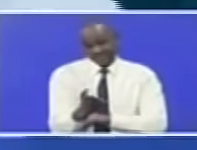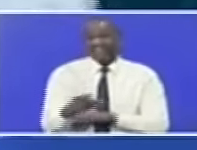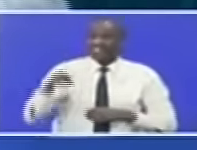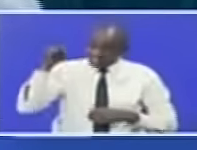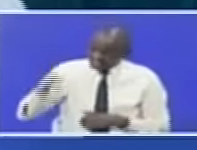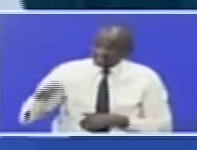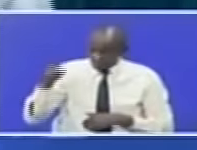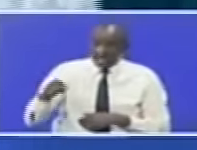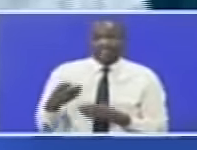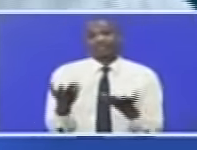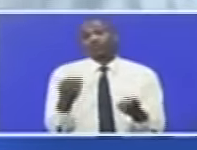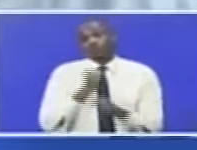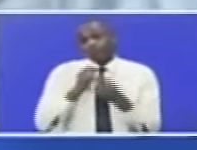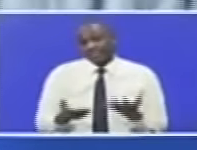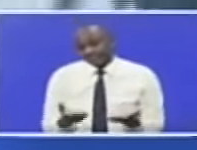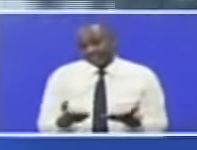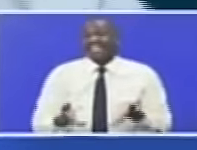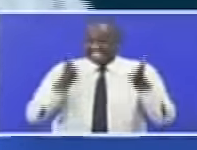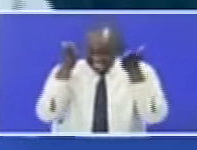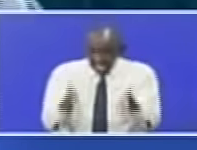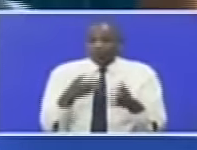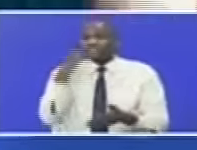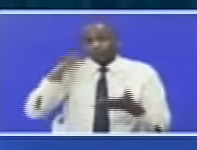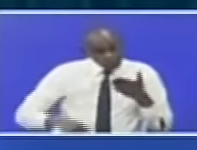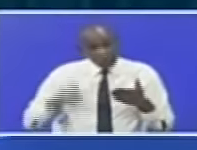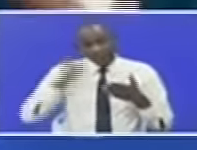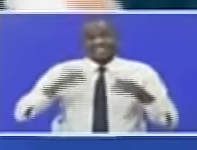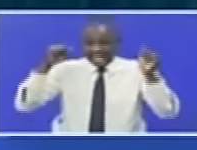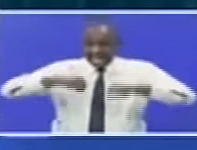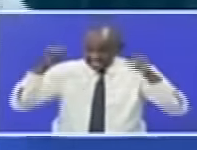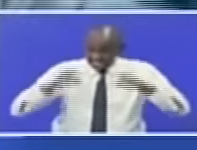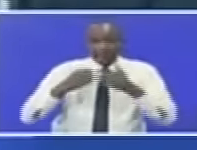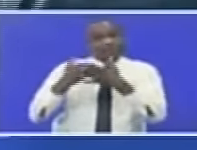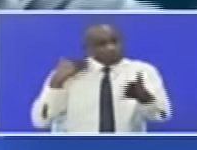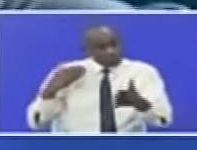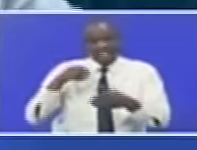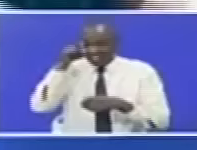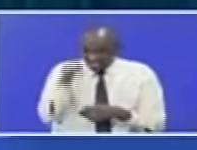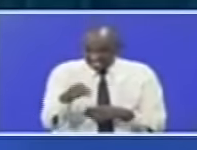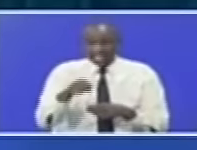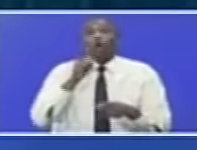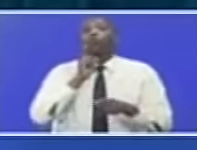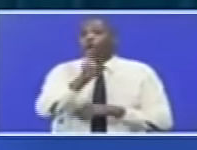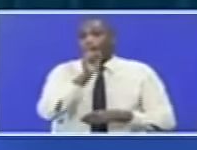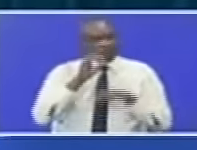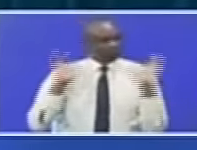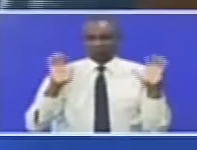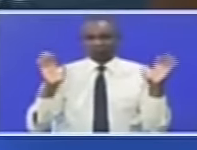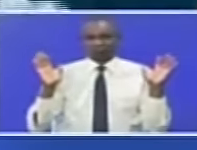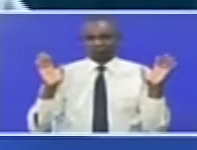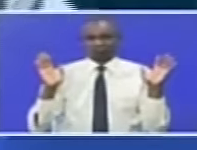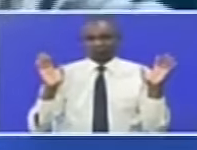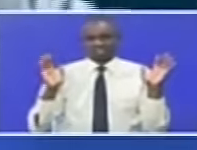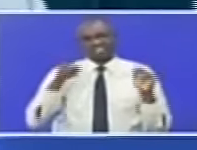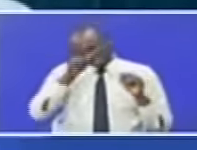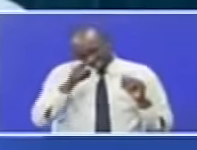kiboko baridi Sasa mnas Sema tukaran mapema na hii Sii bitio haui